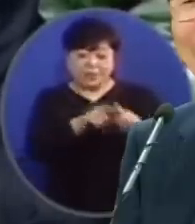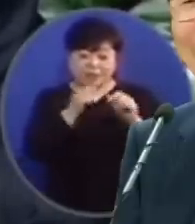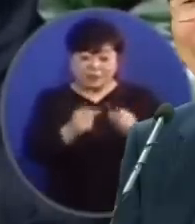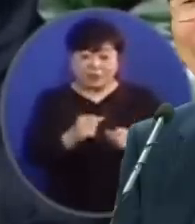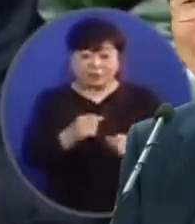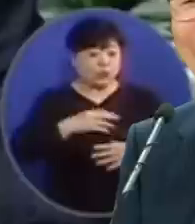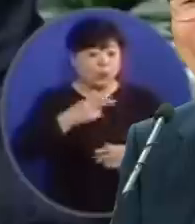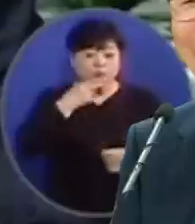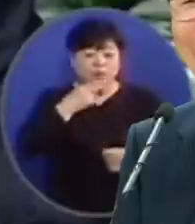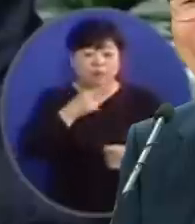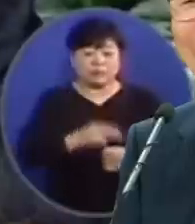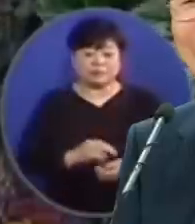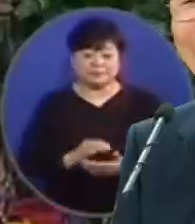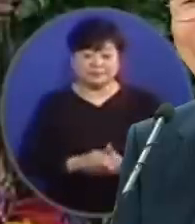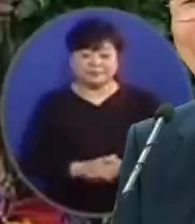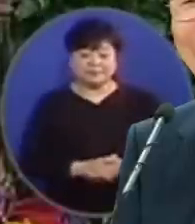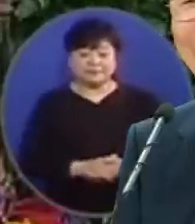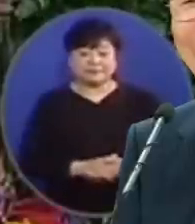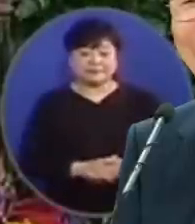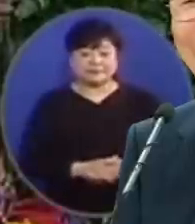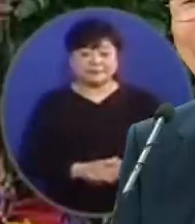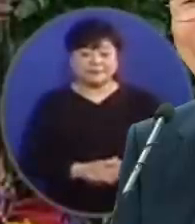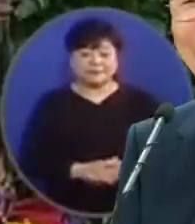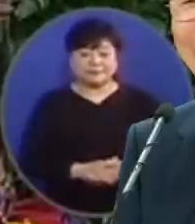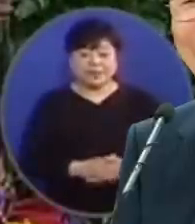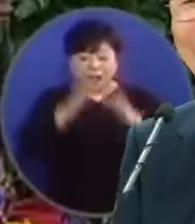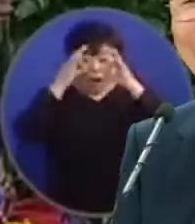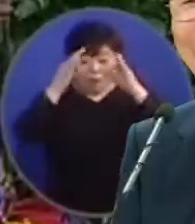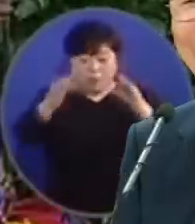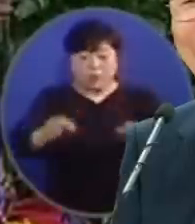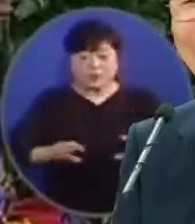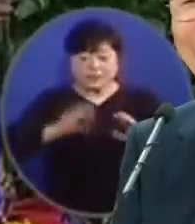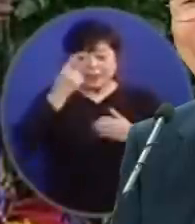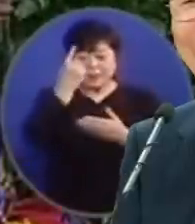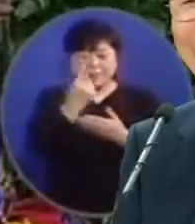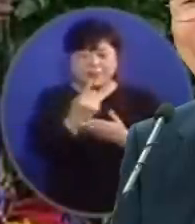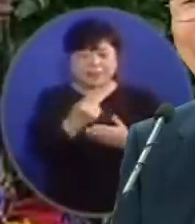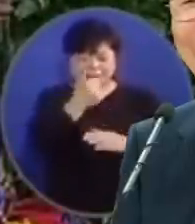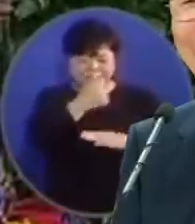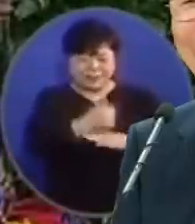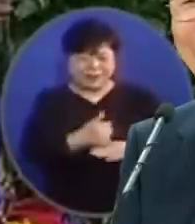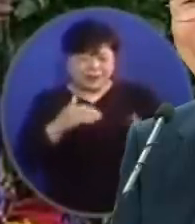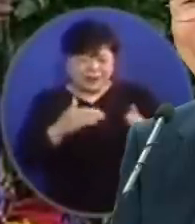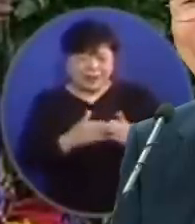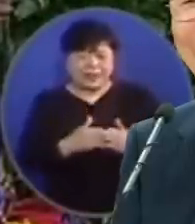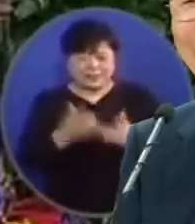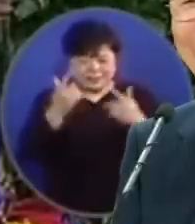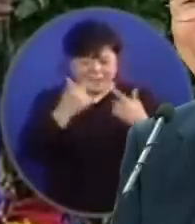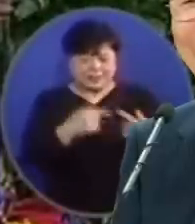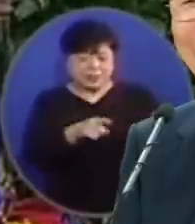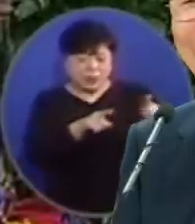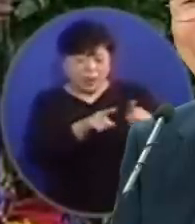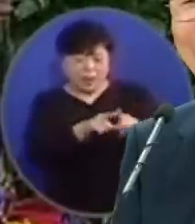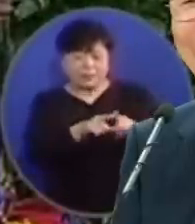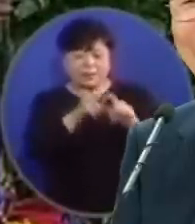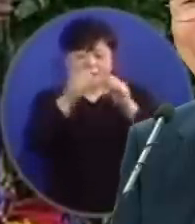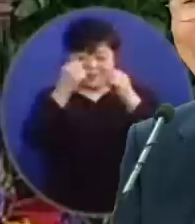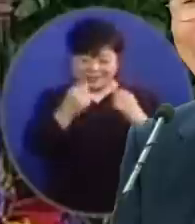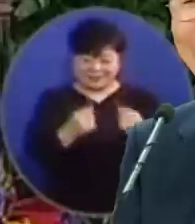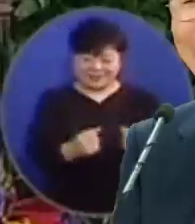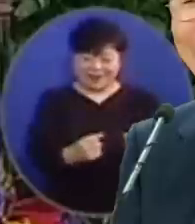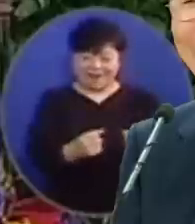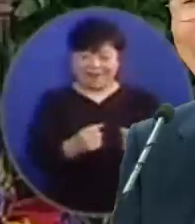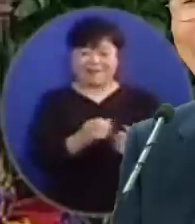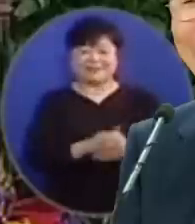괜찮다. 마태복음 28장 20절에 볼지어다 내가 세상 끝날까지 너와 항상 함께 있으리라.